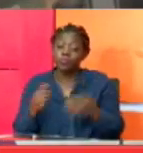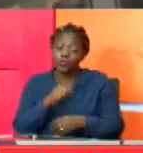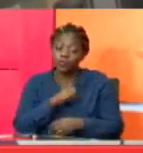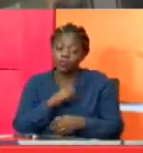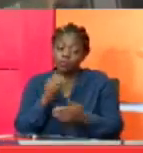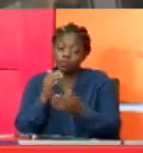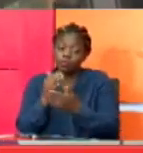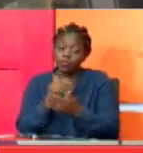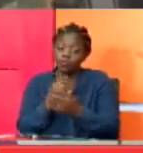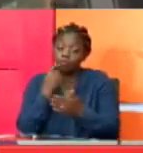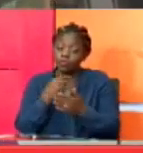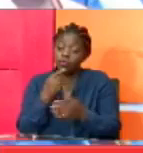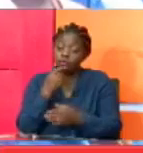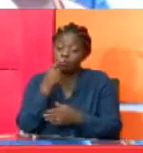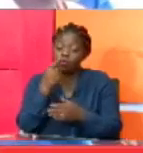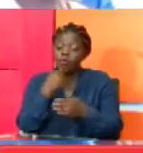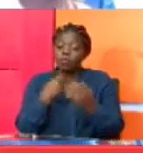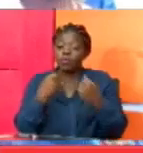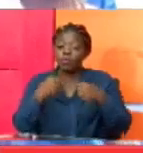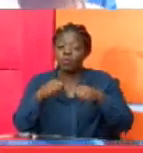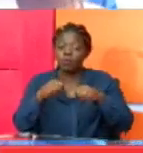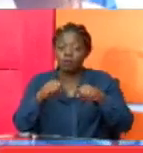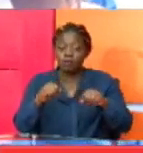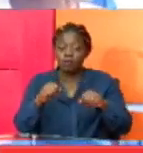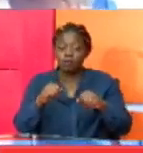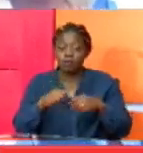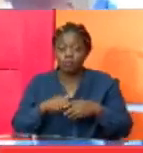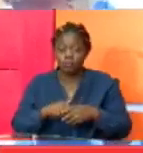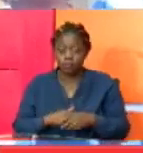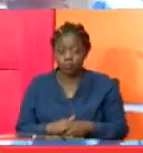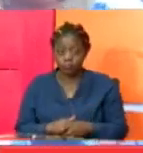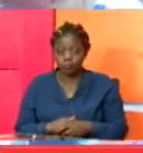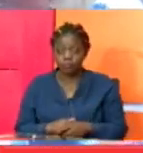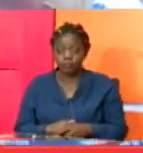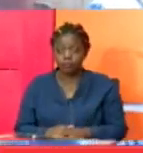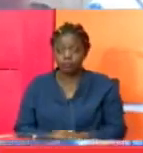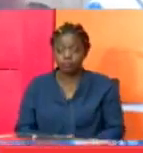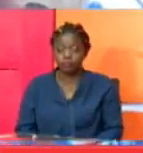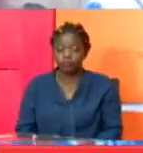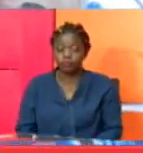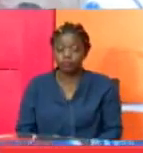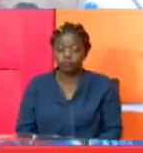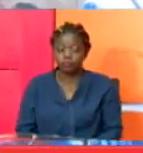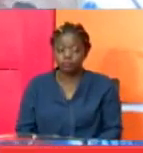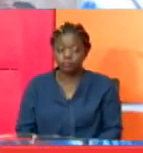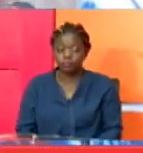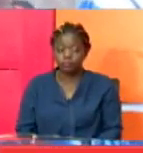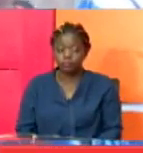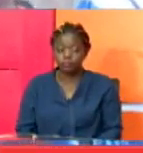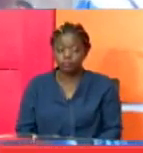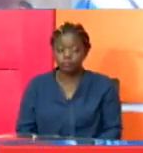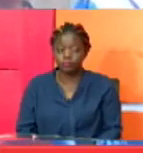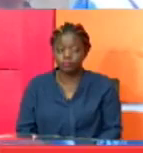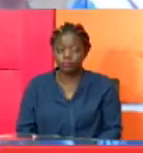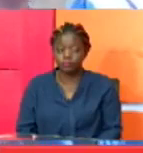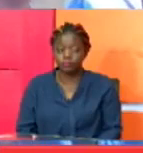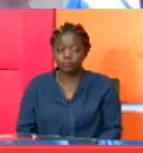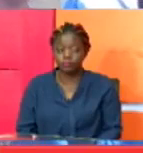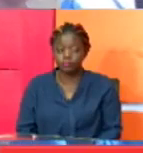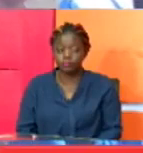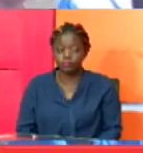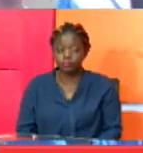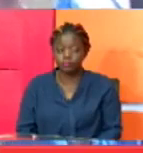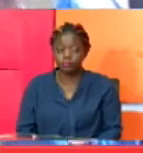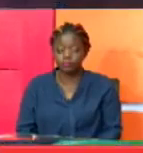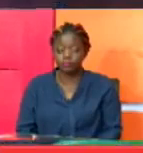era kyabalagiranga nga kyebakola. Okuziika kwetabiddwako bannaddiini okubadde bafaaza n'ababikira era Vicar General